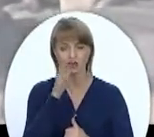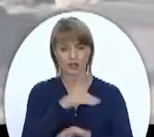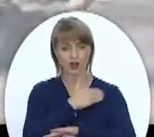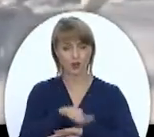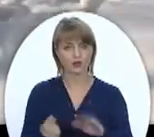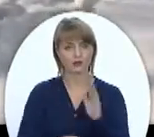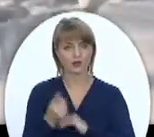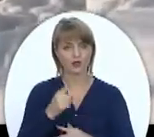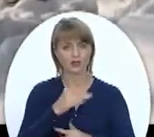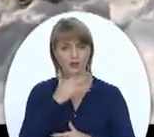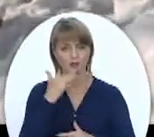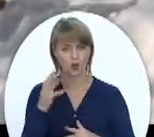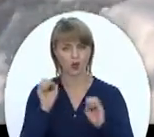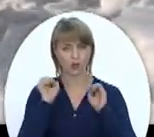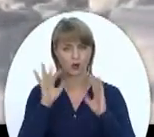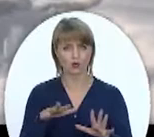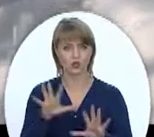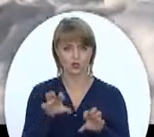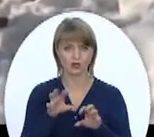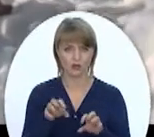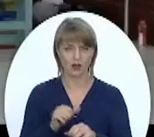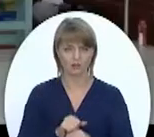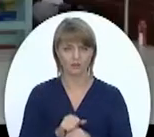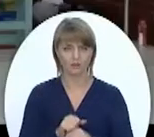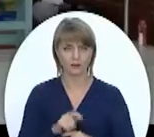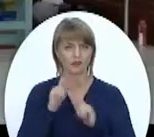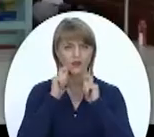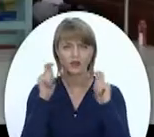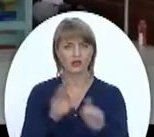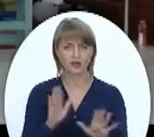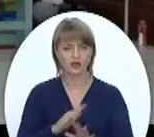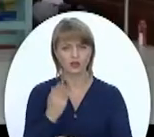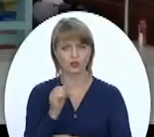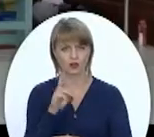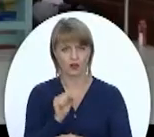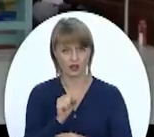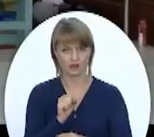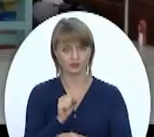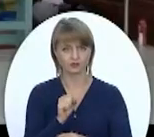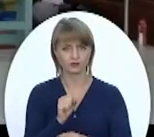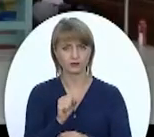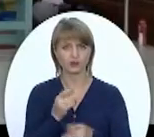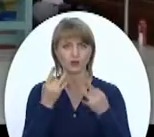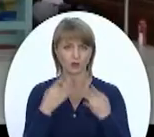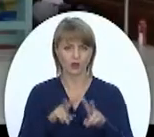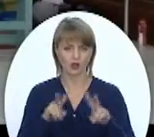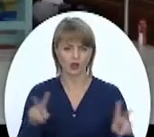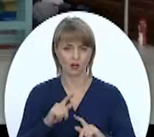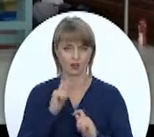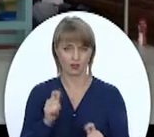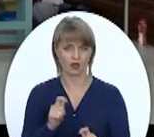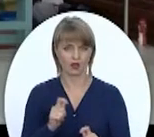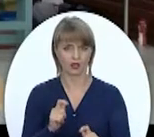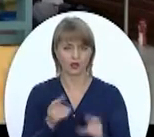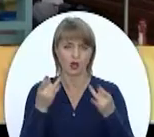на порядок больше брошенных и бродячих собак. Не дарите щенка вот просто как подарок. Вот